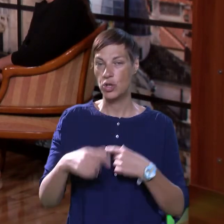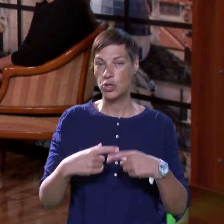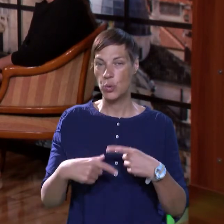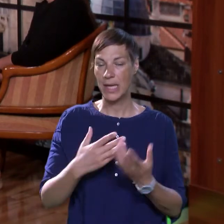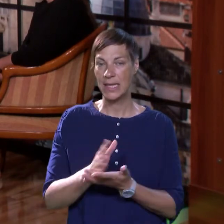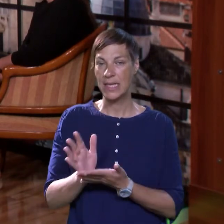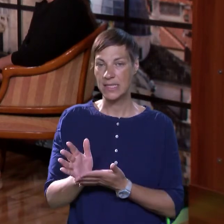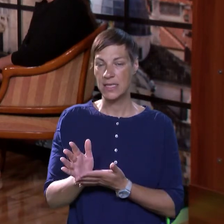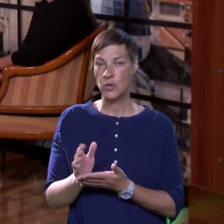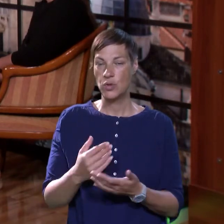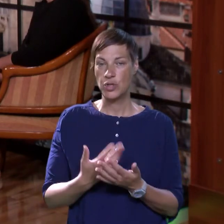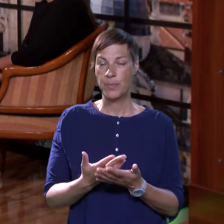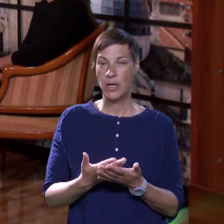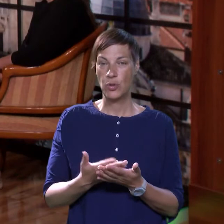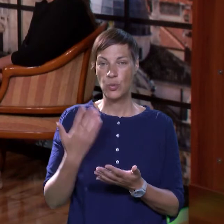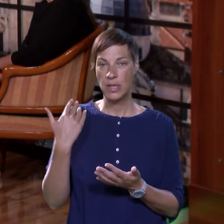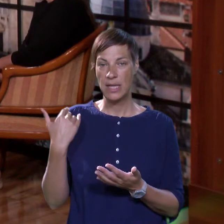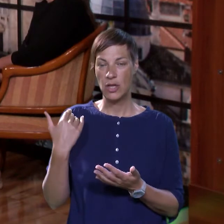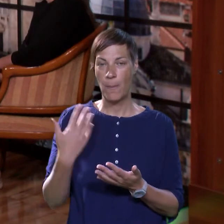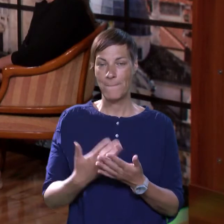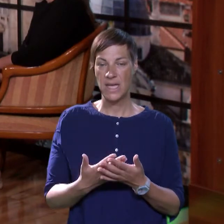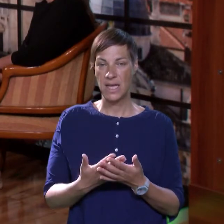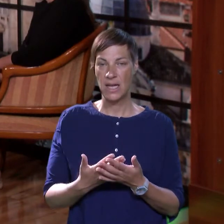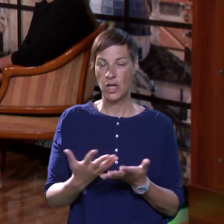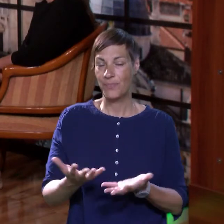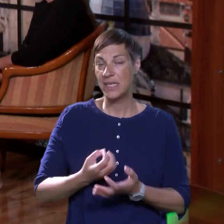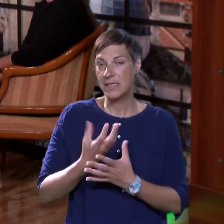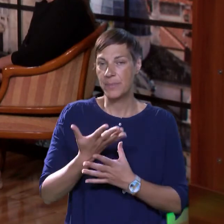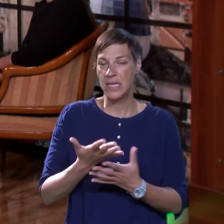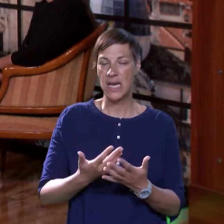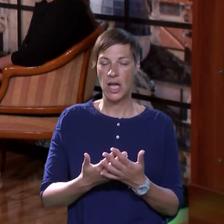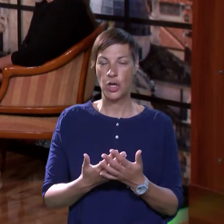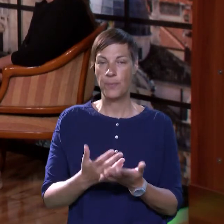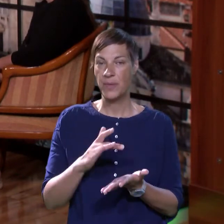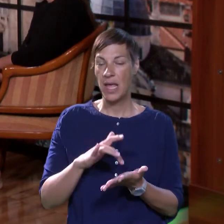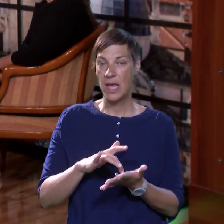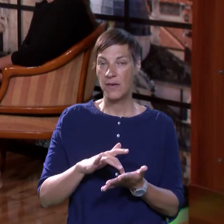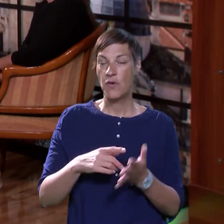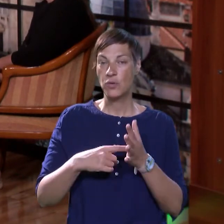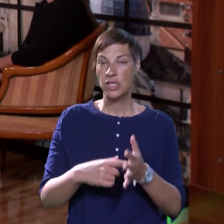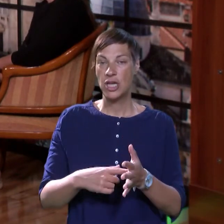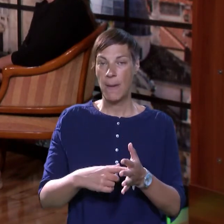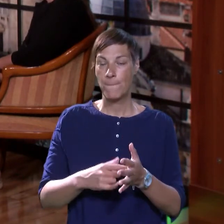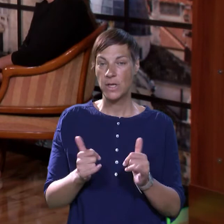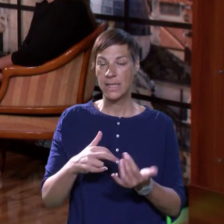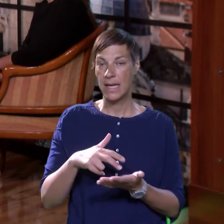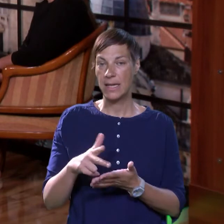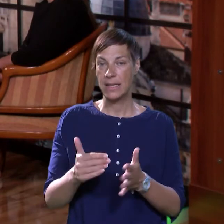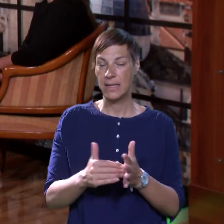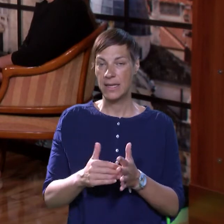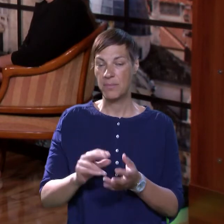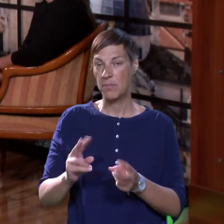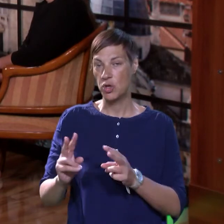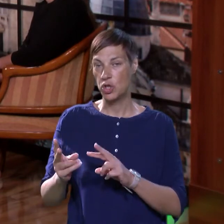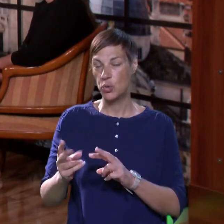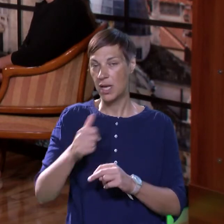hitne službe, tako, pa od tud je to bilo inspirirano, a fokusice će nam pokazati da li ga možda trebamo